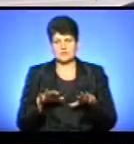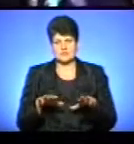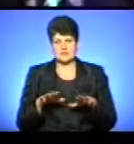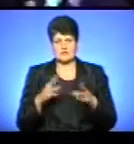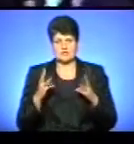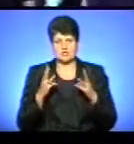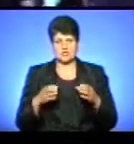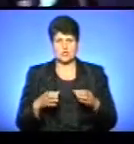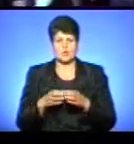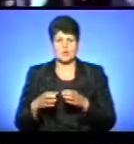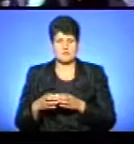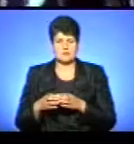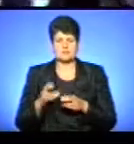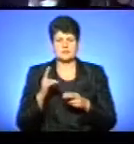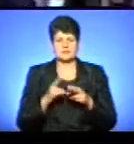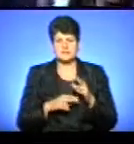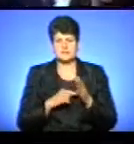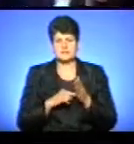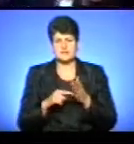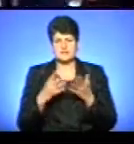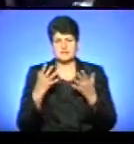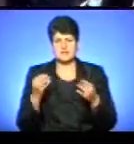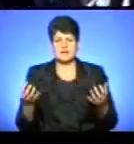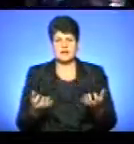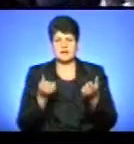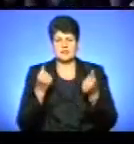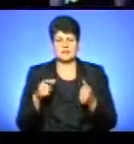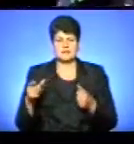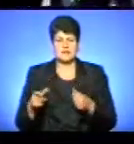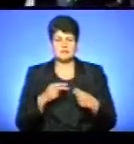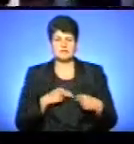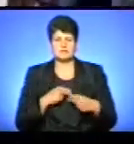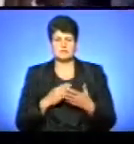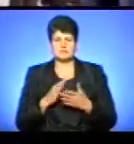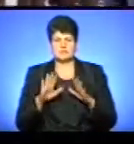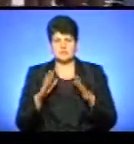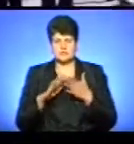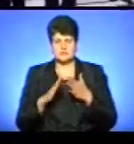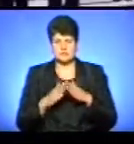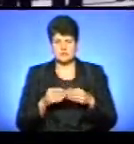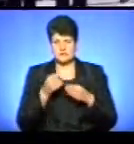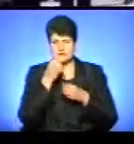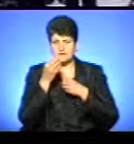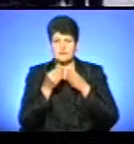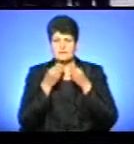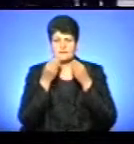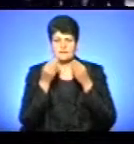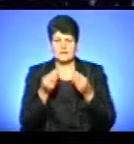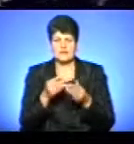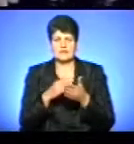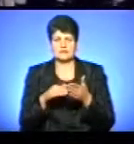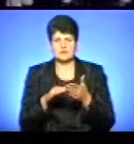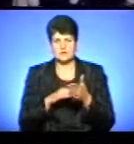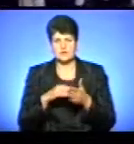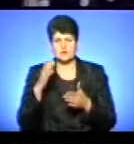команд. Наприкінці відзначення Дня рятівника працівники Служби надзвичайних ситуацій області поклали квіти до пам'ятника ліквідаторам аварії